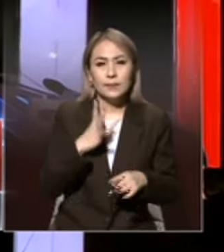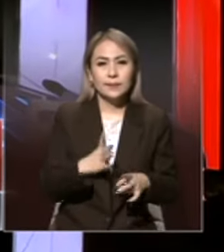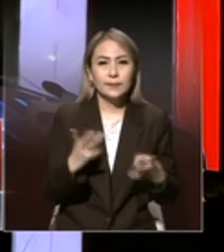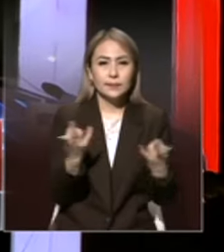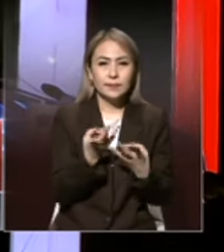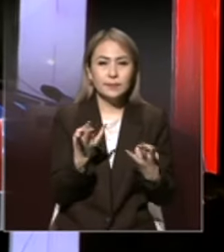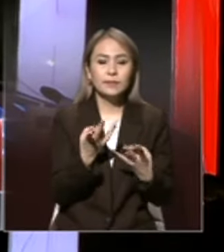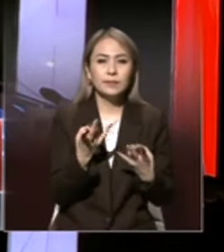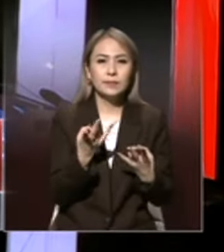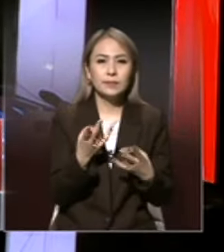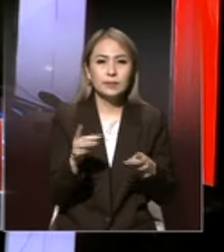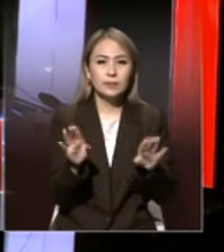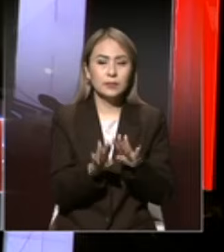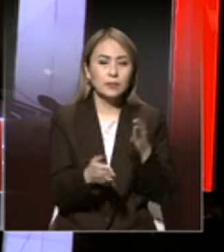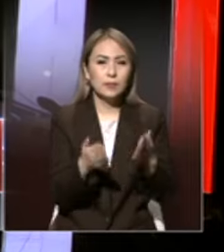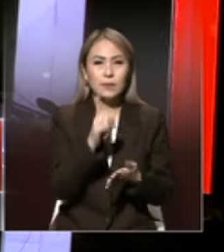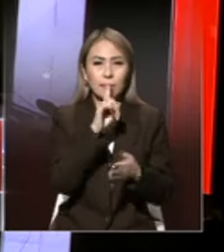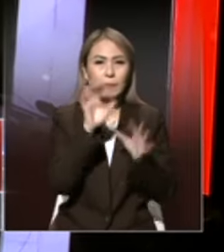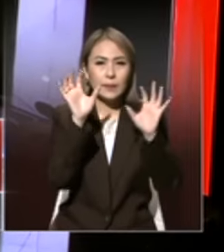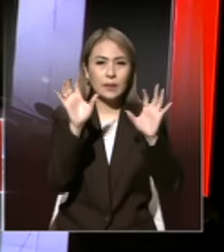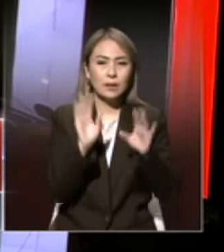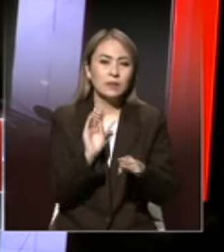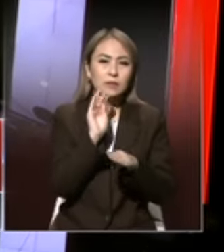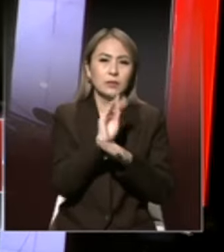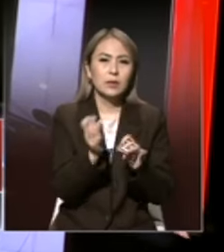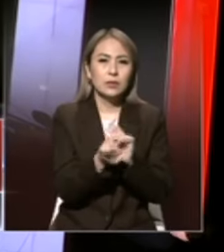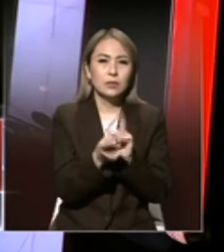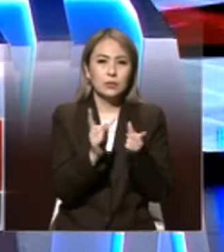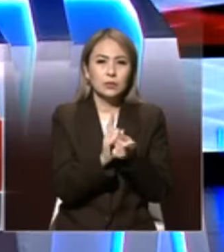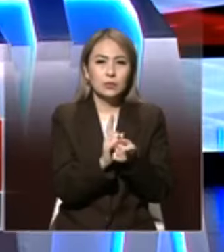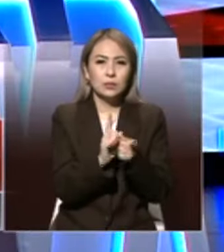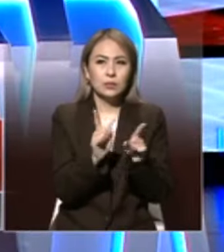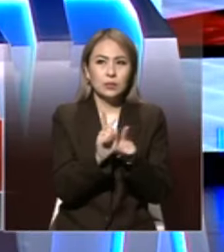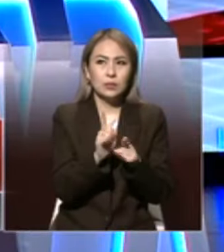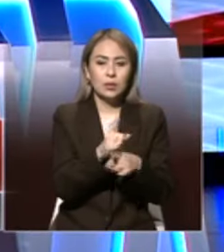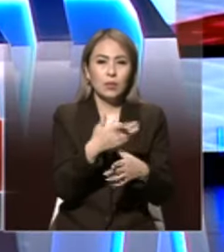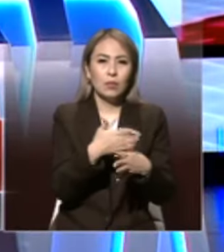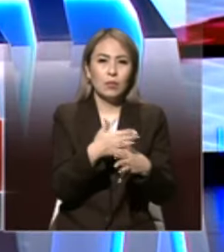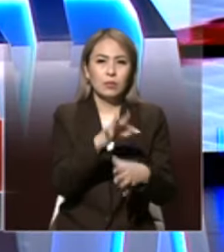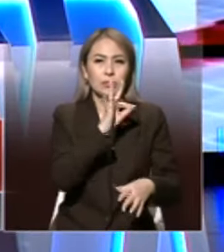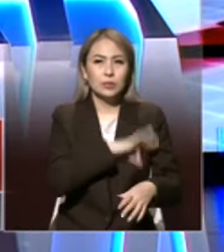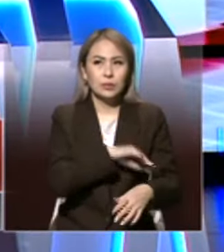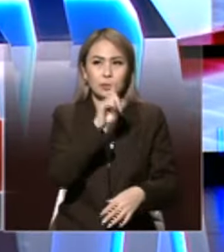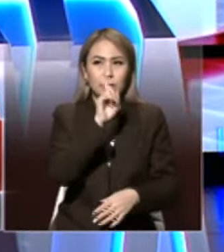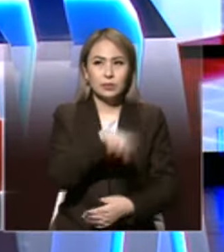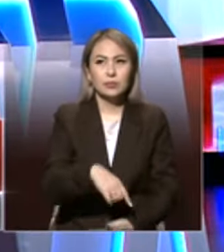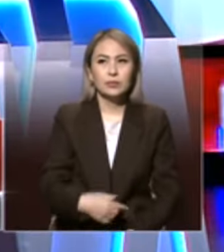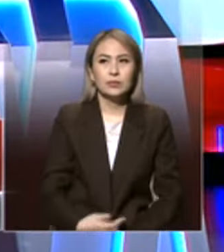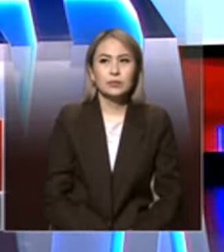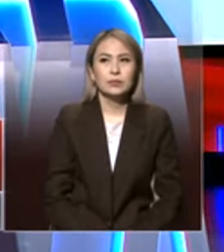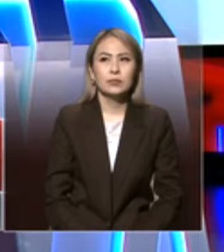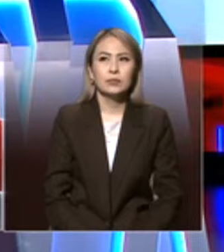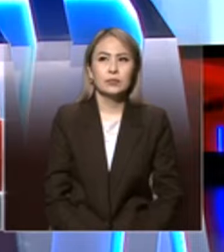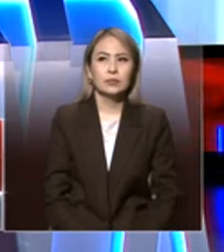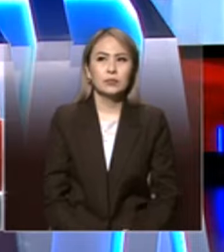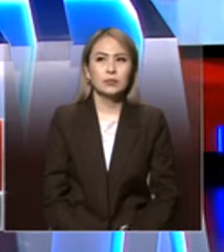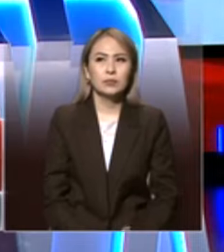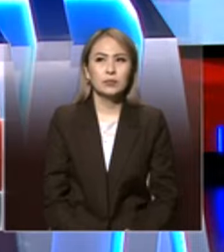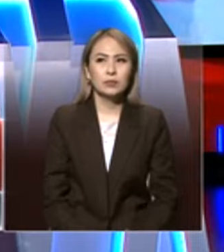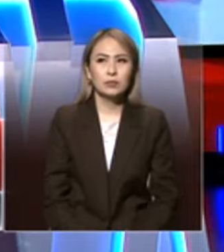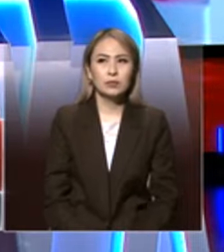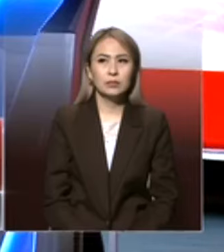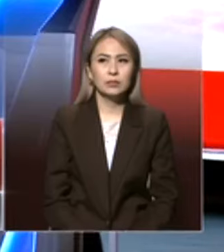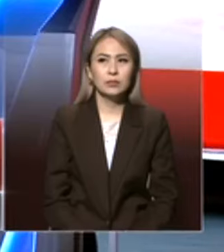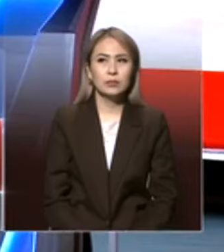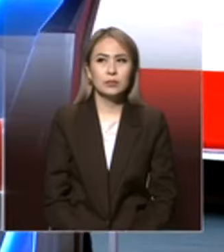ғой. Қалыптаспаса заңға енгізілген өзгерістерден аса бір қайыр болмайды дейді. Қосып кетсем болады ма? Өте орынды. Және